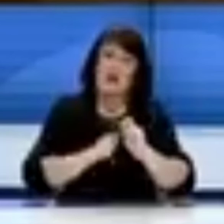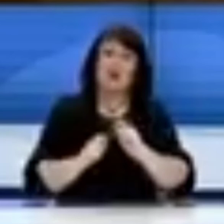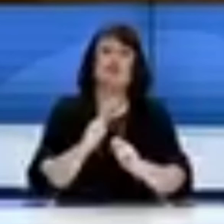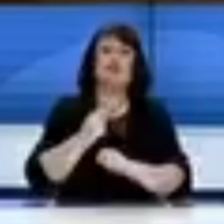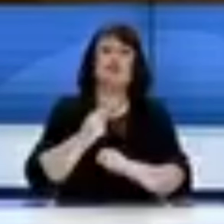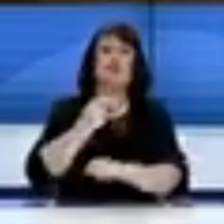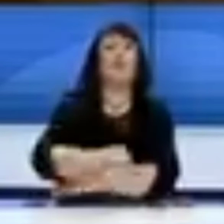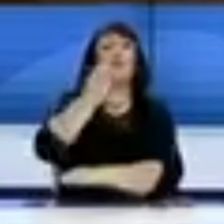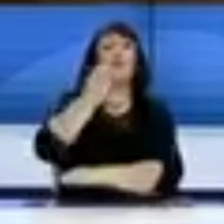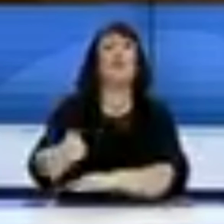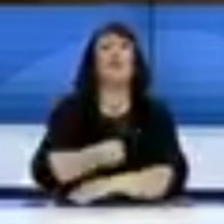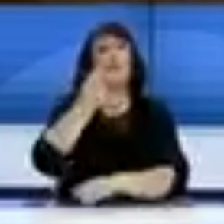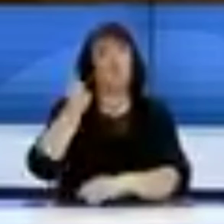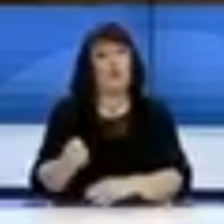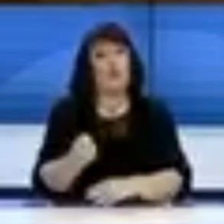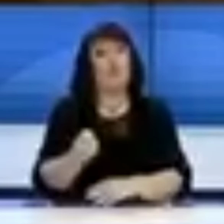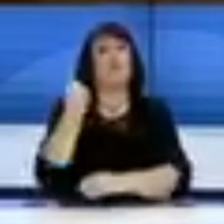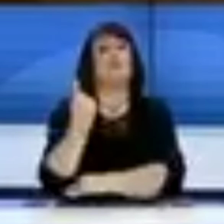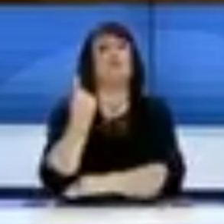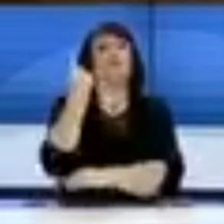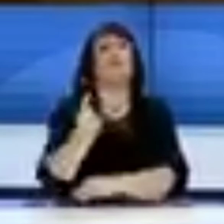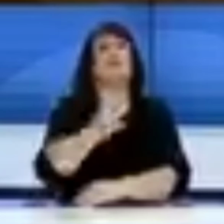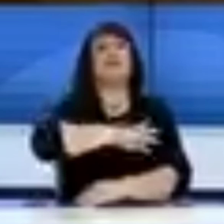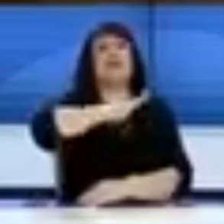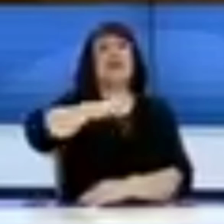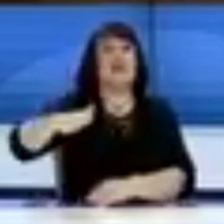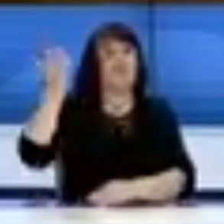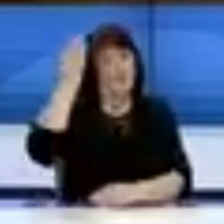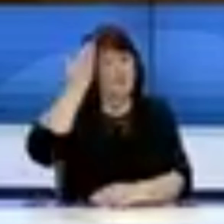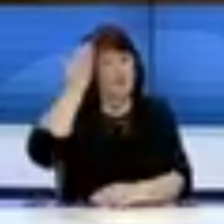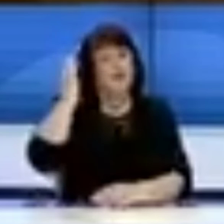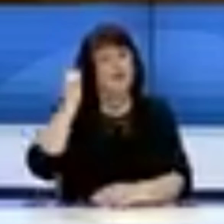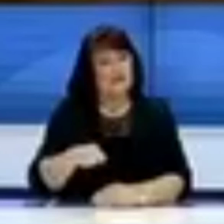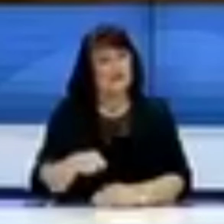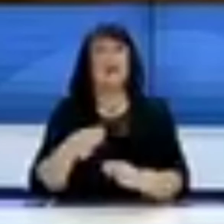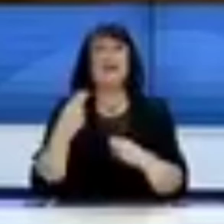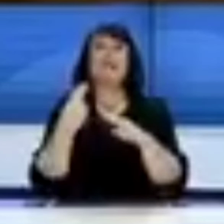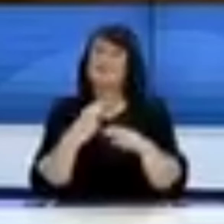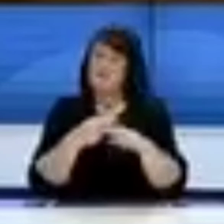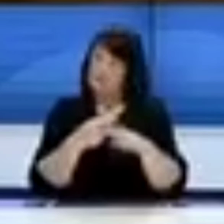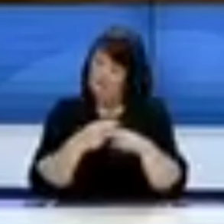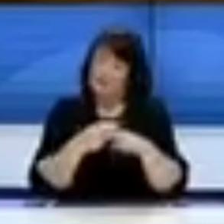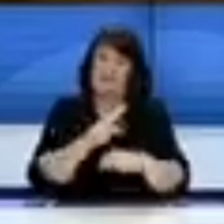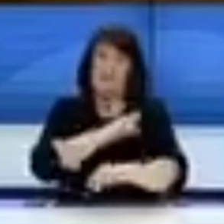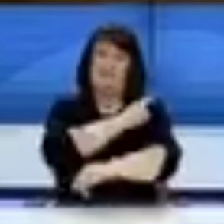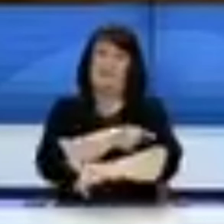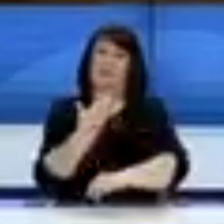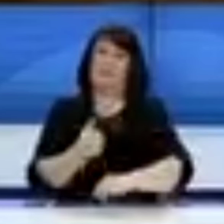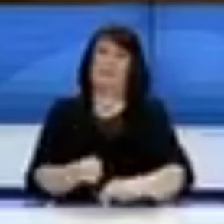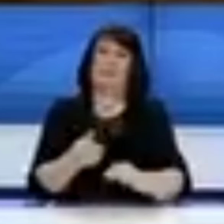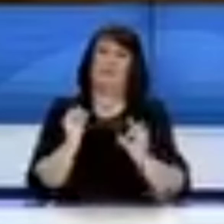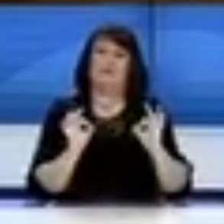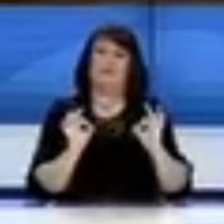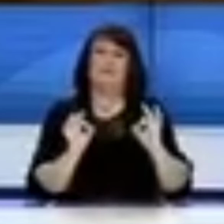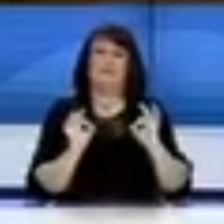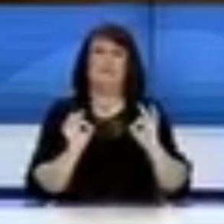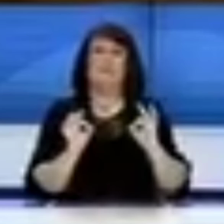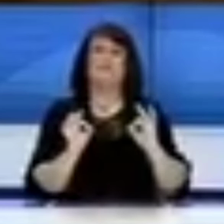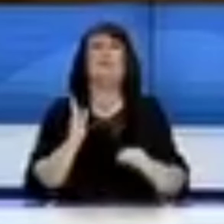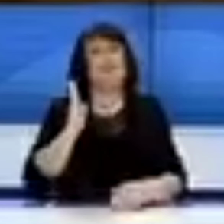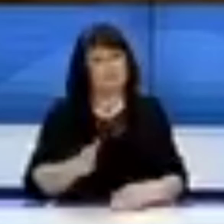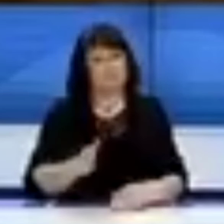και ανεμογεννήτριες offshore στη θάλασσα. Είναι πιο ακριβές, έχουν όμως και σημαντικά πλεονεκτήματα, κυρίως το γεγονός